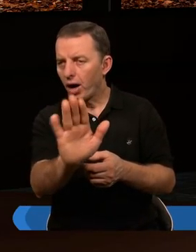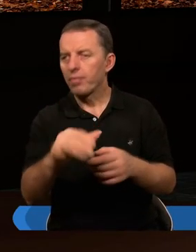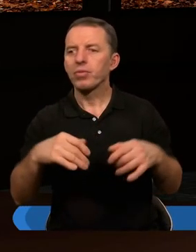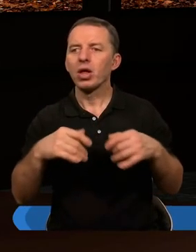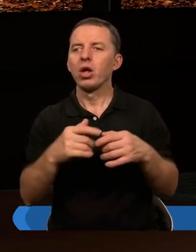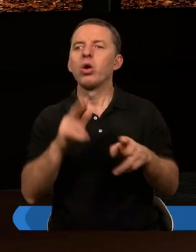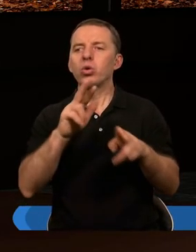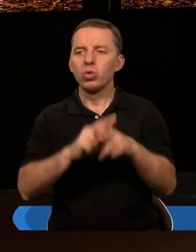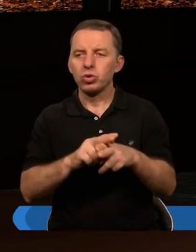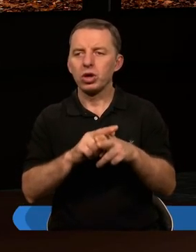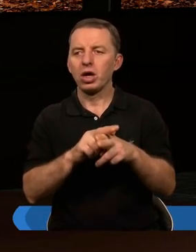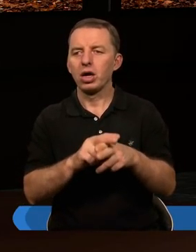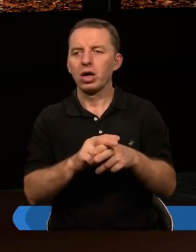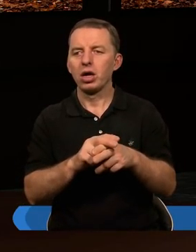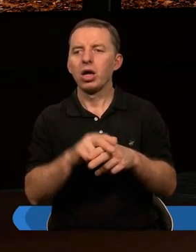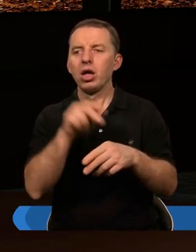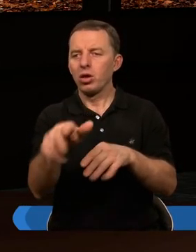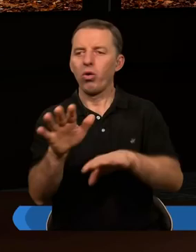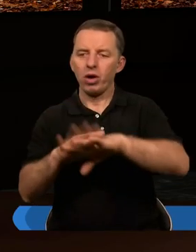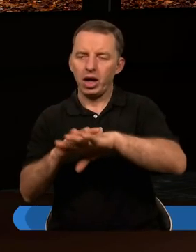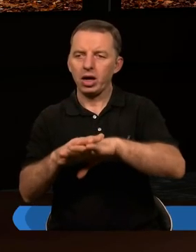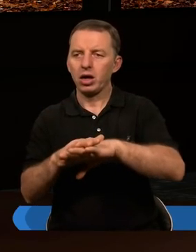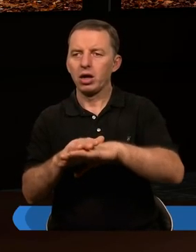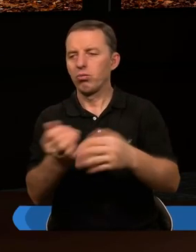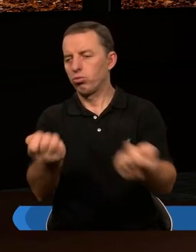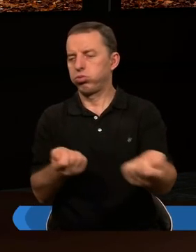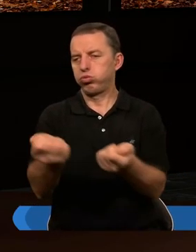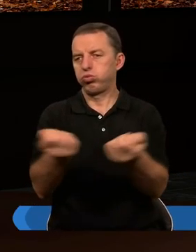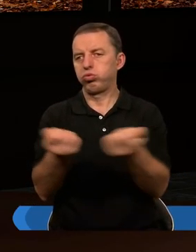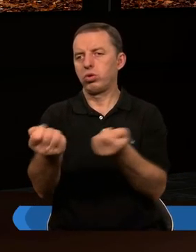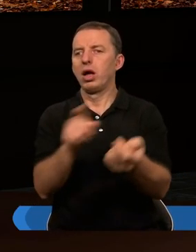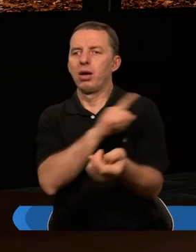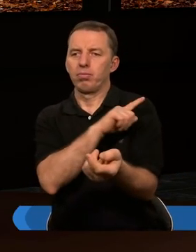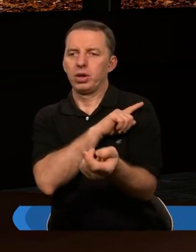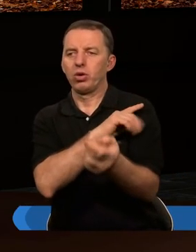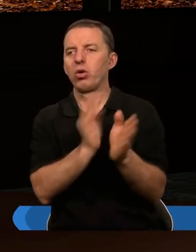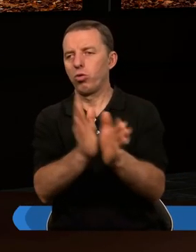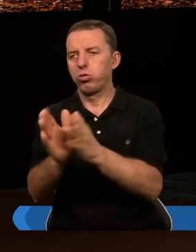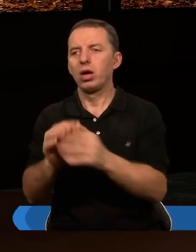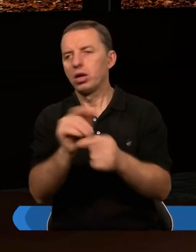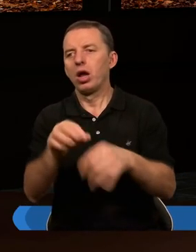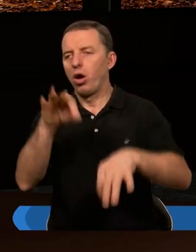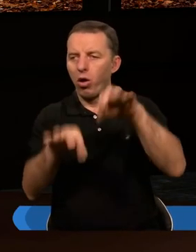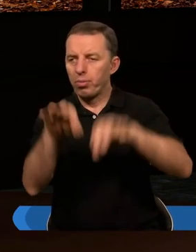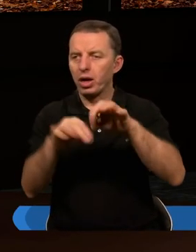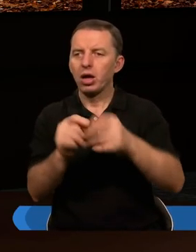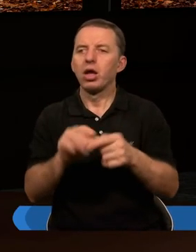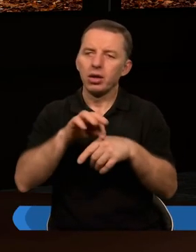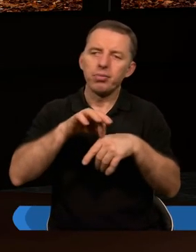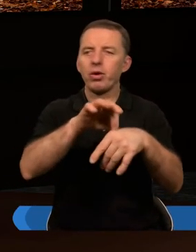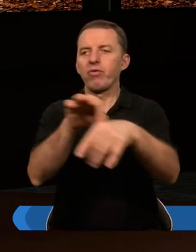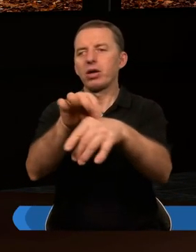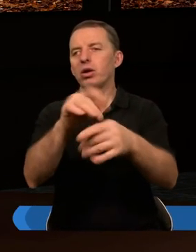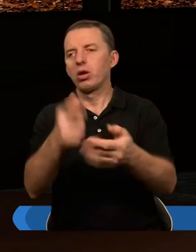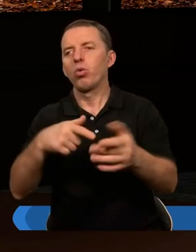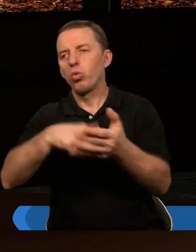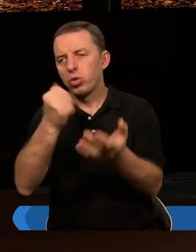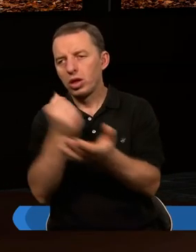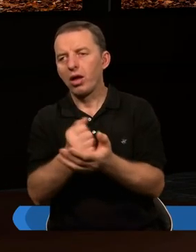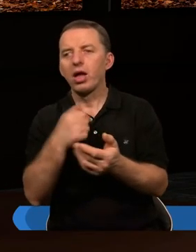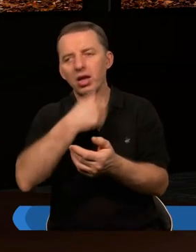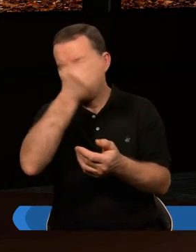tych aniołów, którzy tą rękę na pulsie tak trzymają w razie tam, gdzie oni obradzają te różne ustawy i tak dalej,